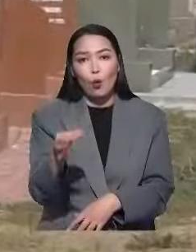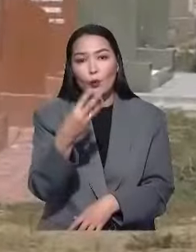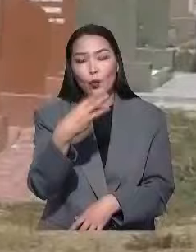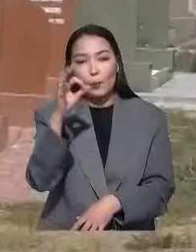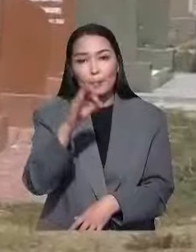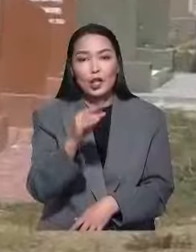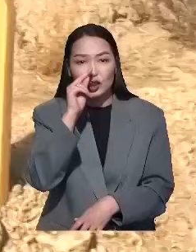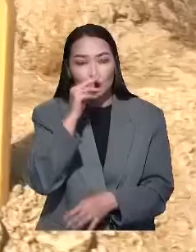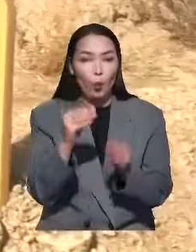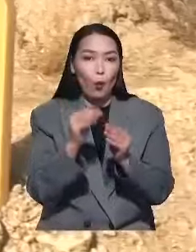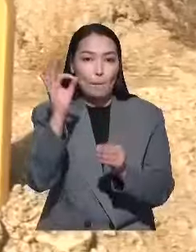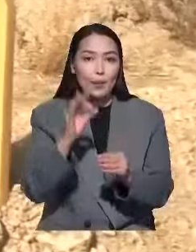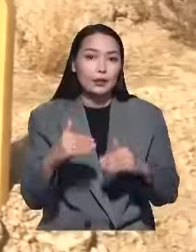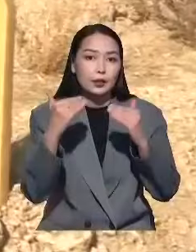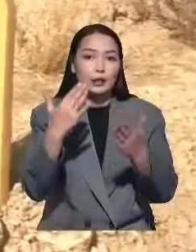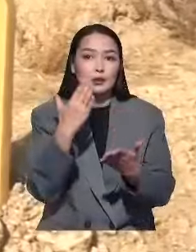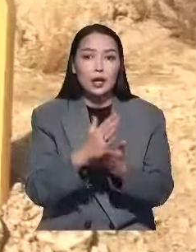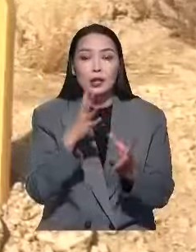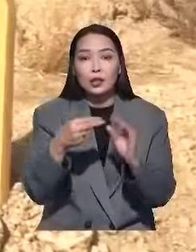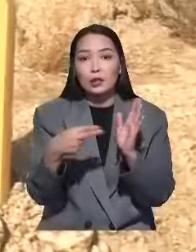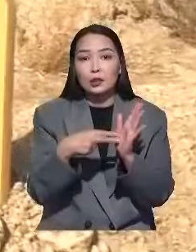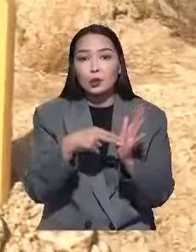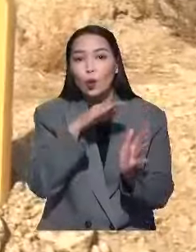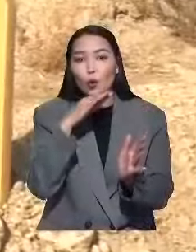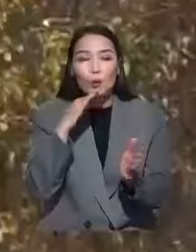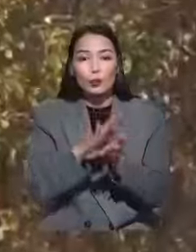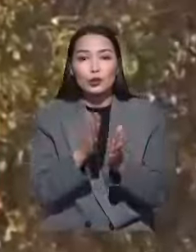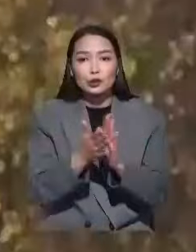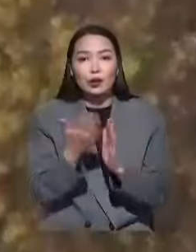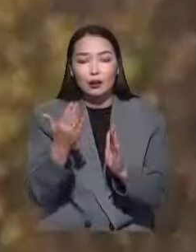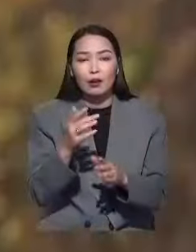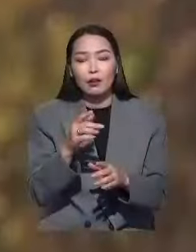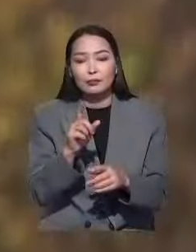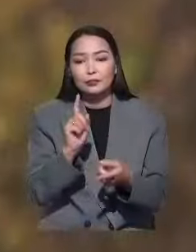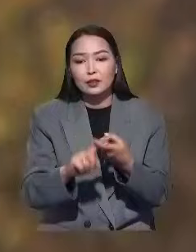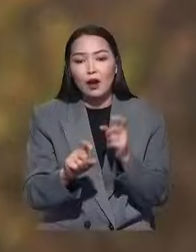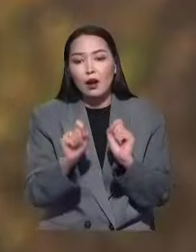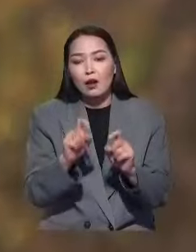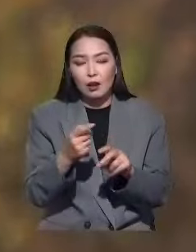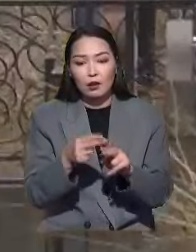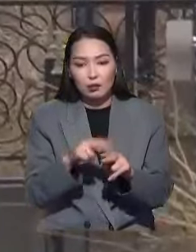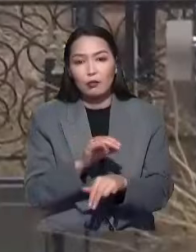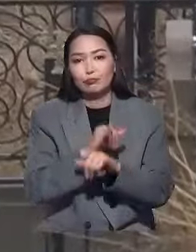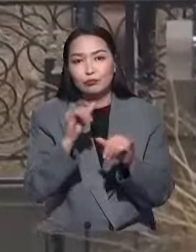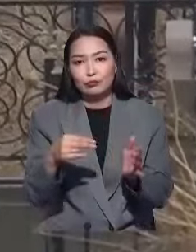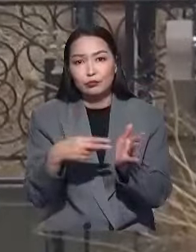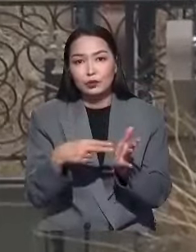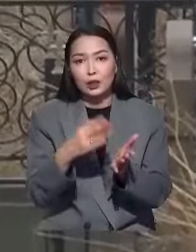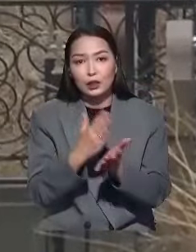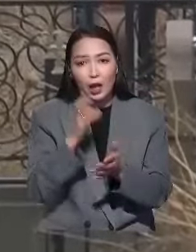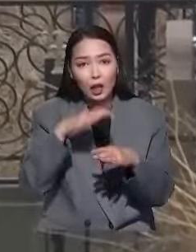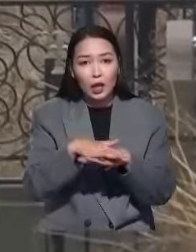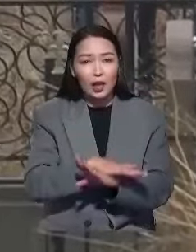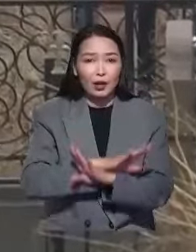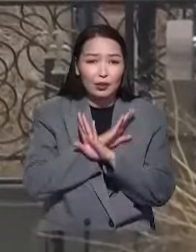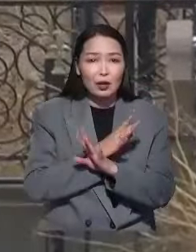30%, Шымкентте 10%-ке көтерілген. Негізінен баға көп жағдайда сұраныстың артуы салдарынан қымбаттайтын. Бірақ сарапшылар елдегі өлім жітім